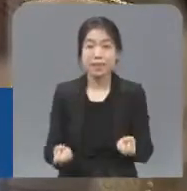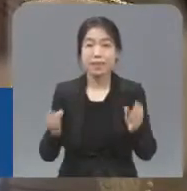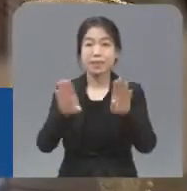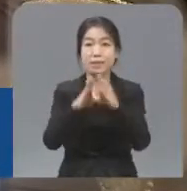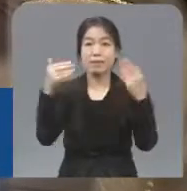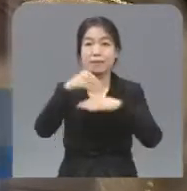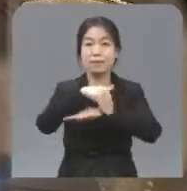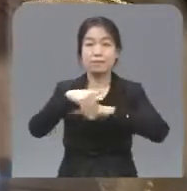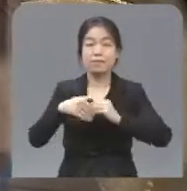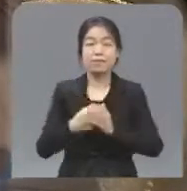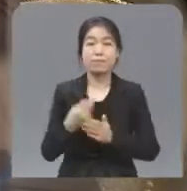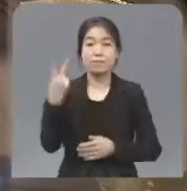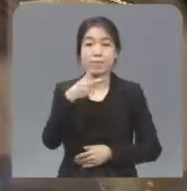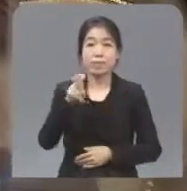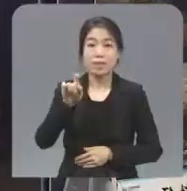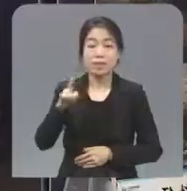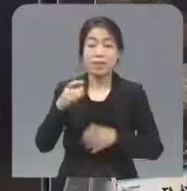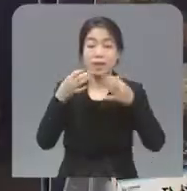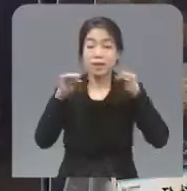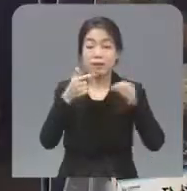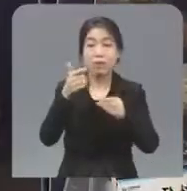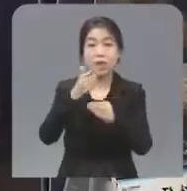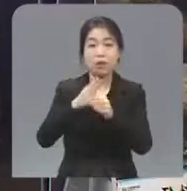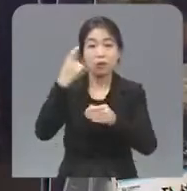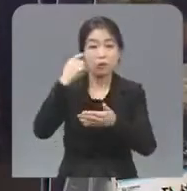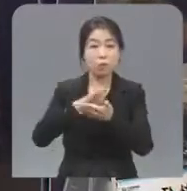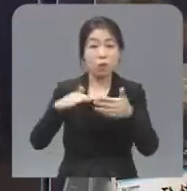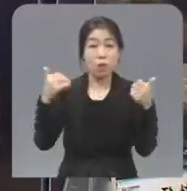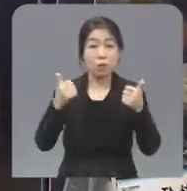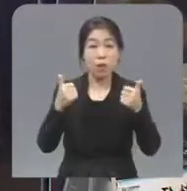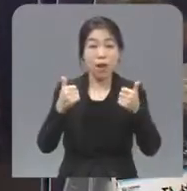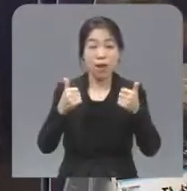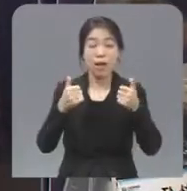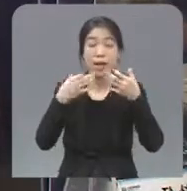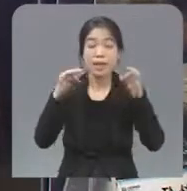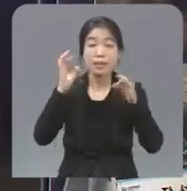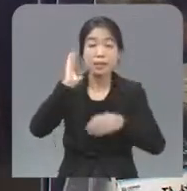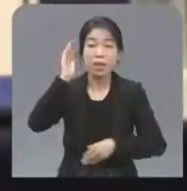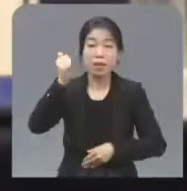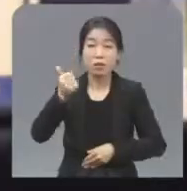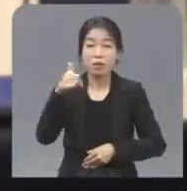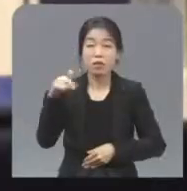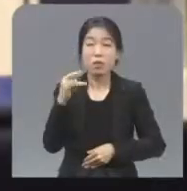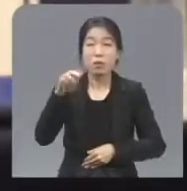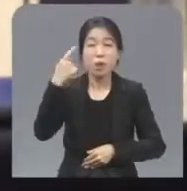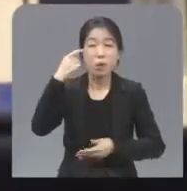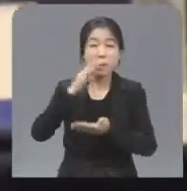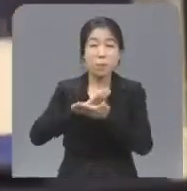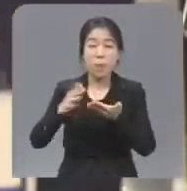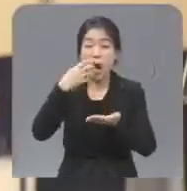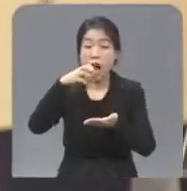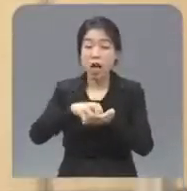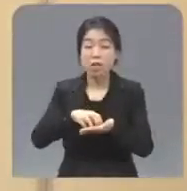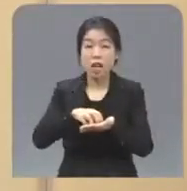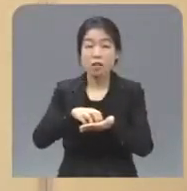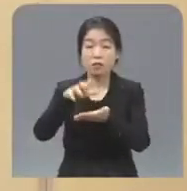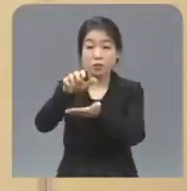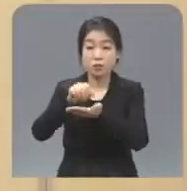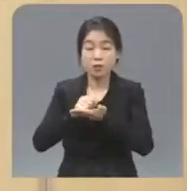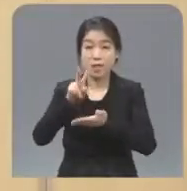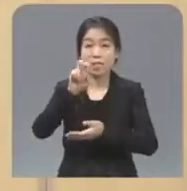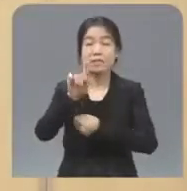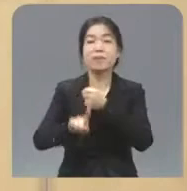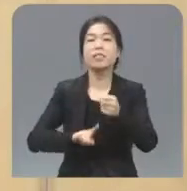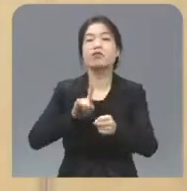했습니다 2021 김대중 평화 회의 른 고 김대중 대통령 노벨평화상 수상 21주년을 맞아 오는